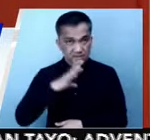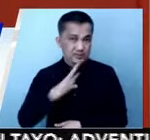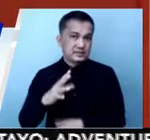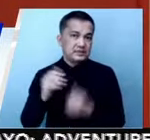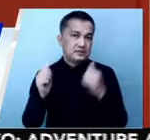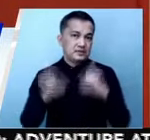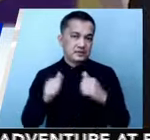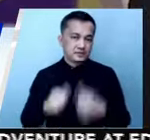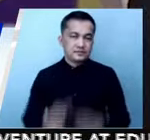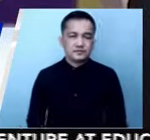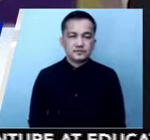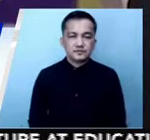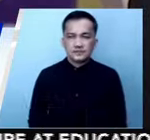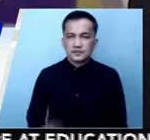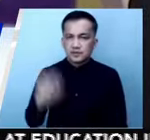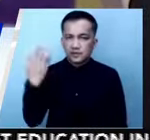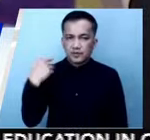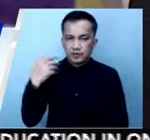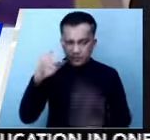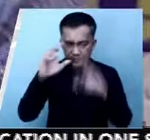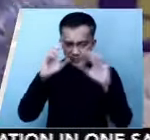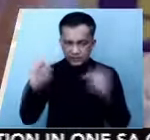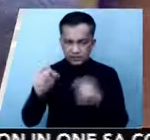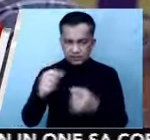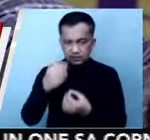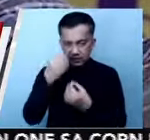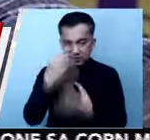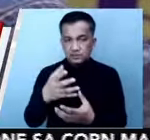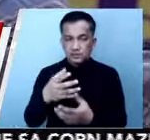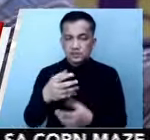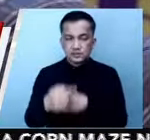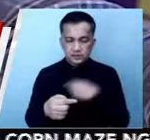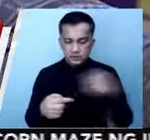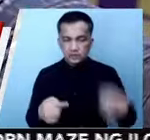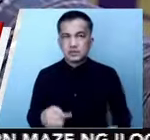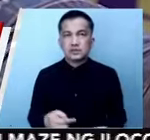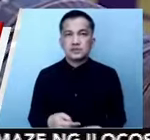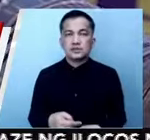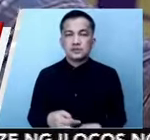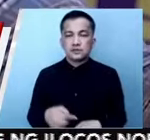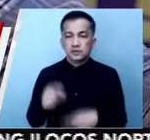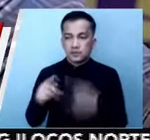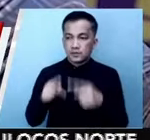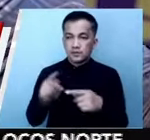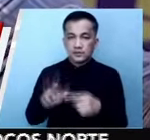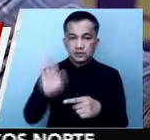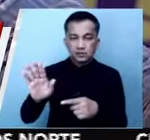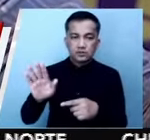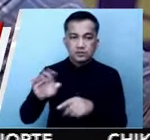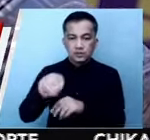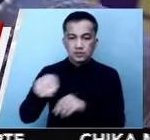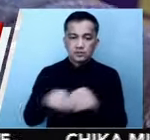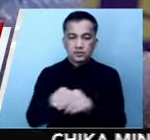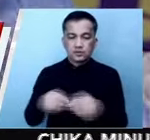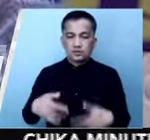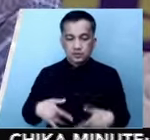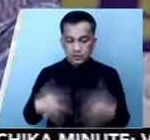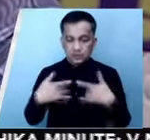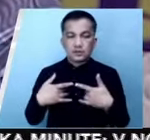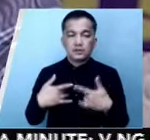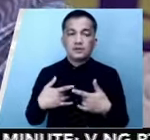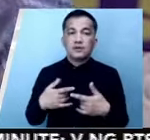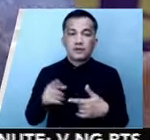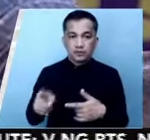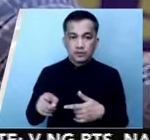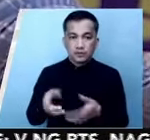The former president fell to the Chinese trap. Yung mga tao nyo, ibibiwis ang buhay nila, papabayaan